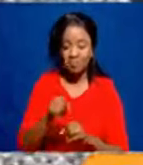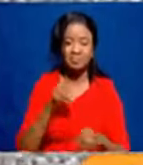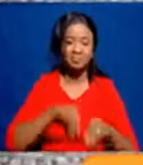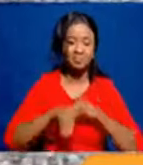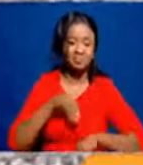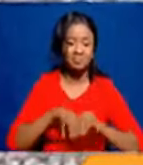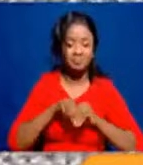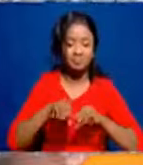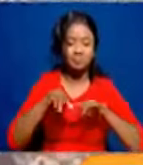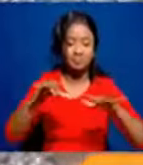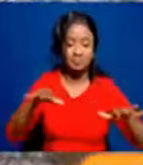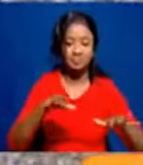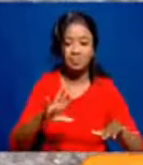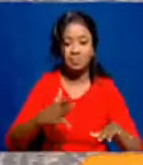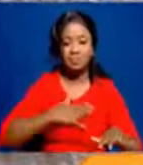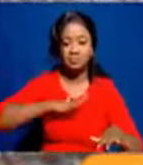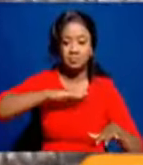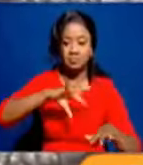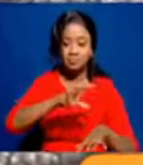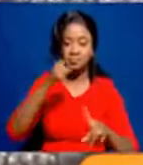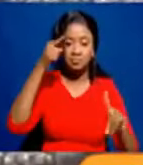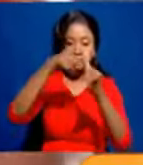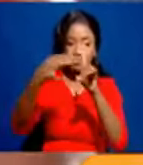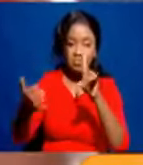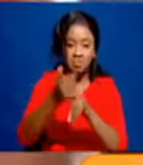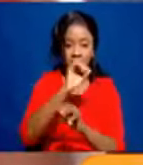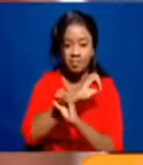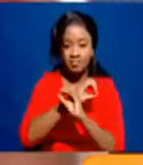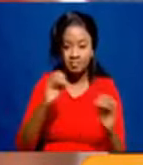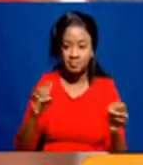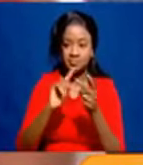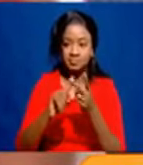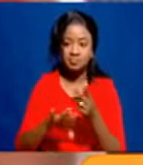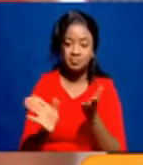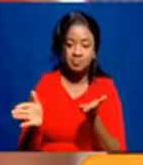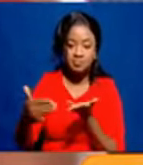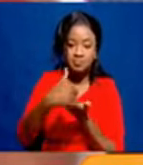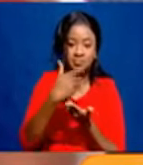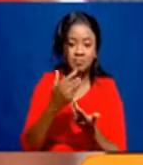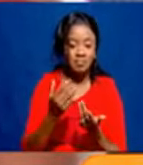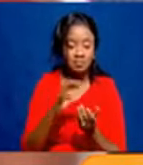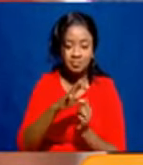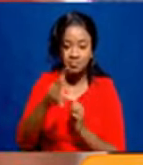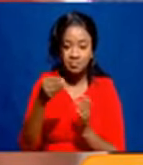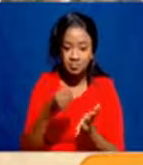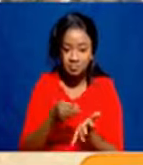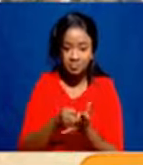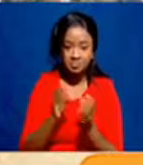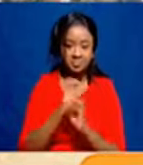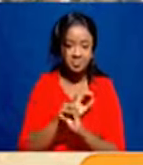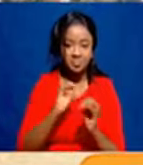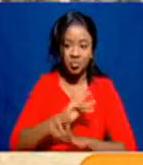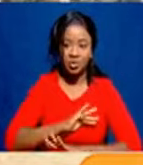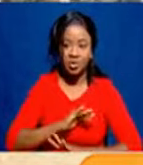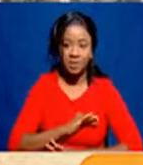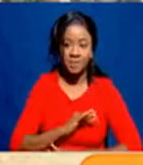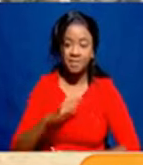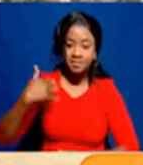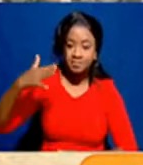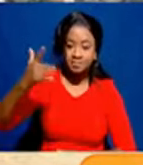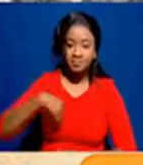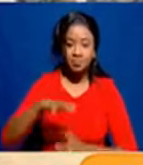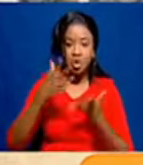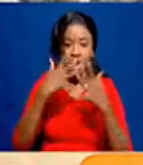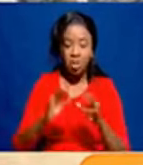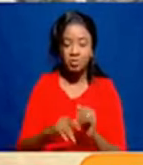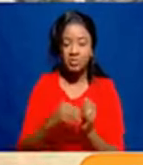na kuizuia kaunti ya Samburu kutimiza malengo yake ya ukusanyaji wa mapato ya kaunti. Mbeleni tulikuwa tunapoteza